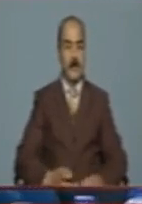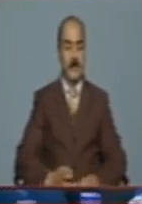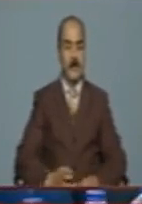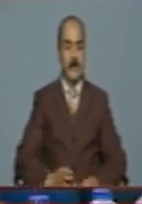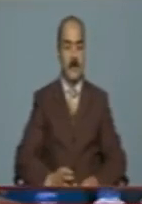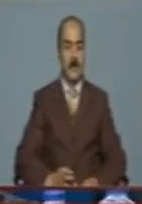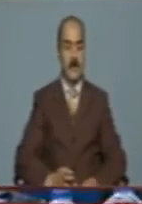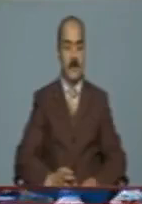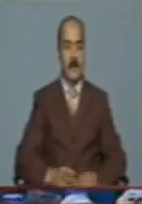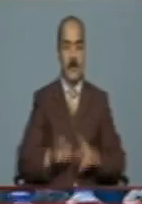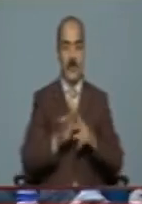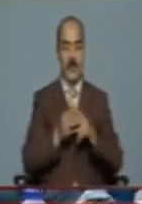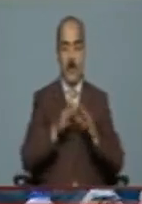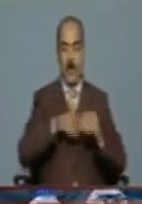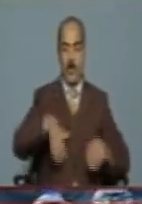شعب مصر العظيم،